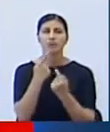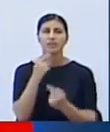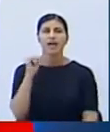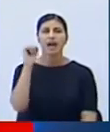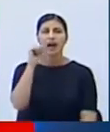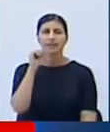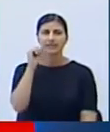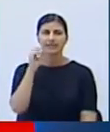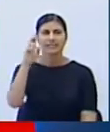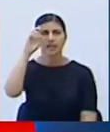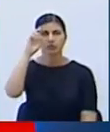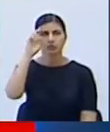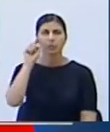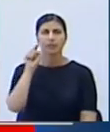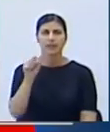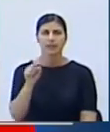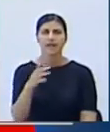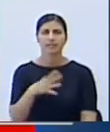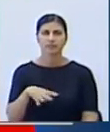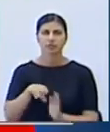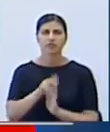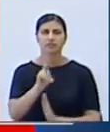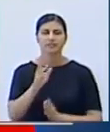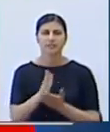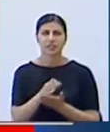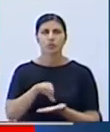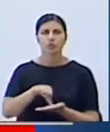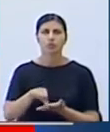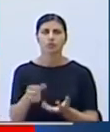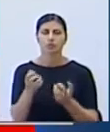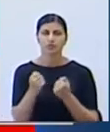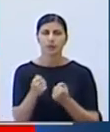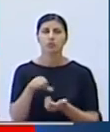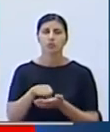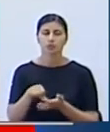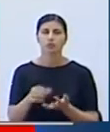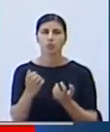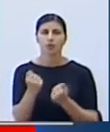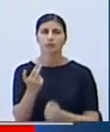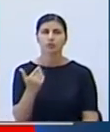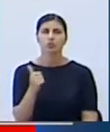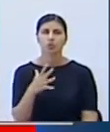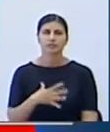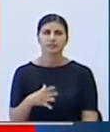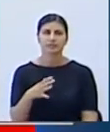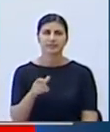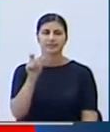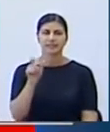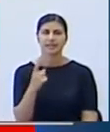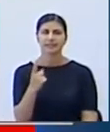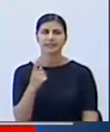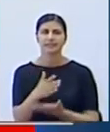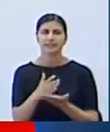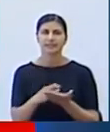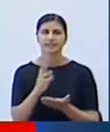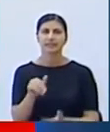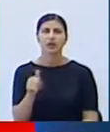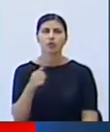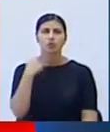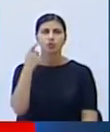აფხაზეთის ლეგიტიმური ხელისუფლება, საგომელ თბილისშია, იღებს მონაწილეობას. მონაწილეობას ღებულობს როგორც თბილისის დელეგაციის ერთ-ერთი შემადგენელი ნაწილი და არა